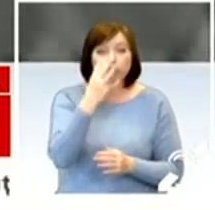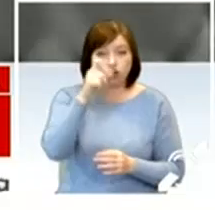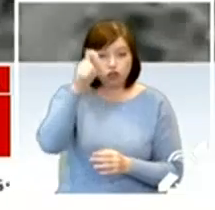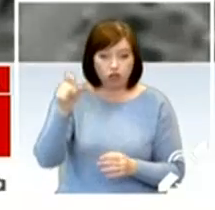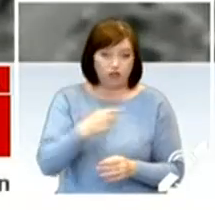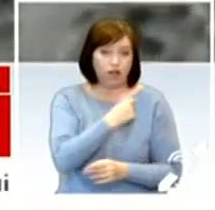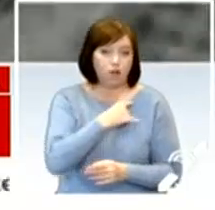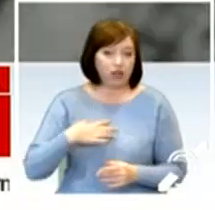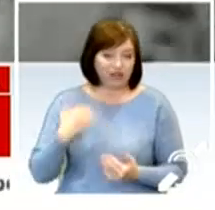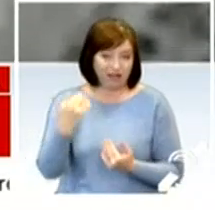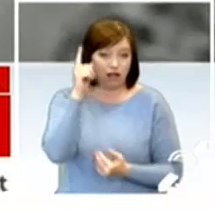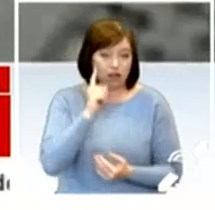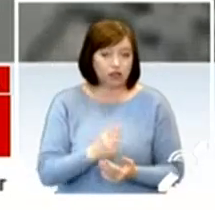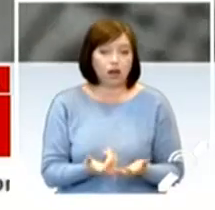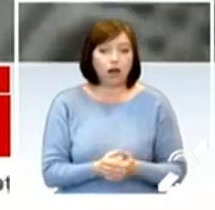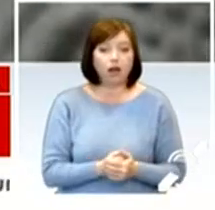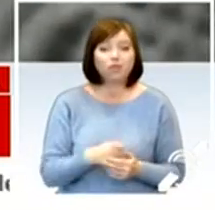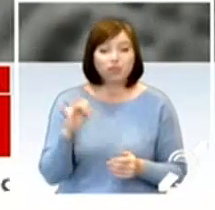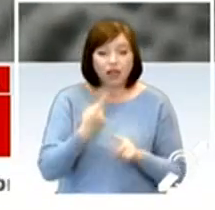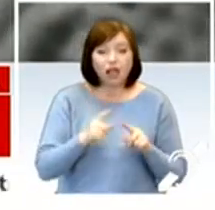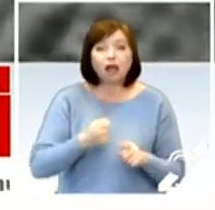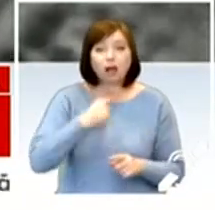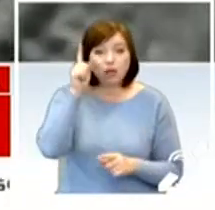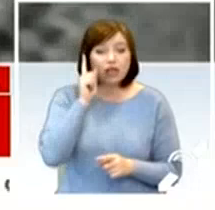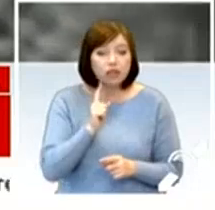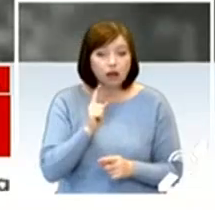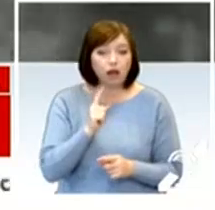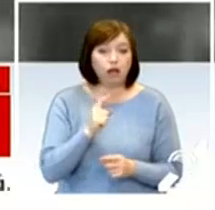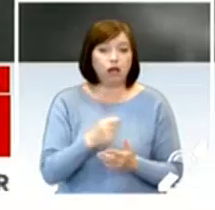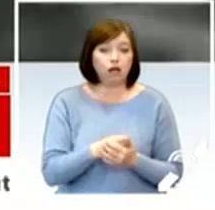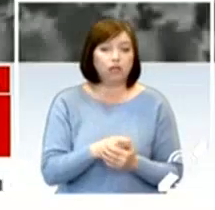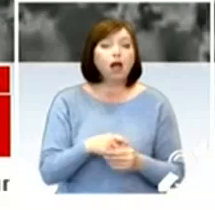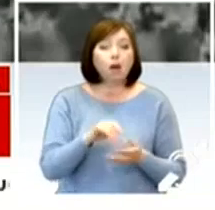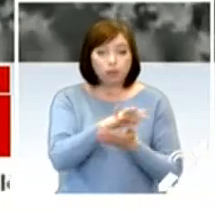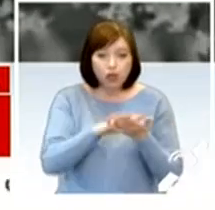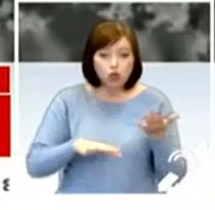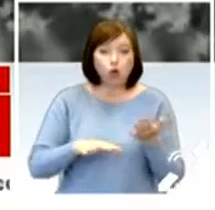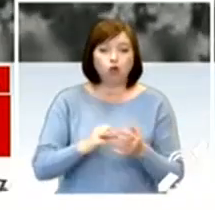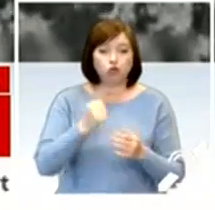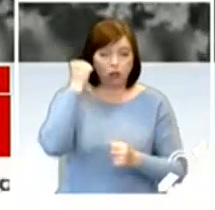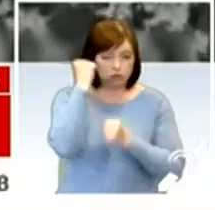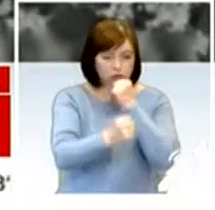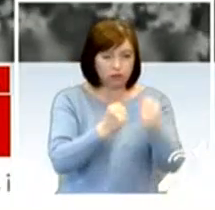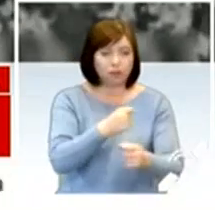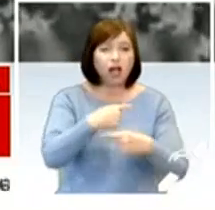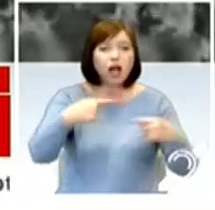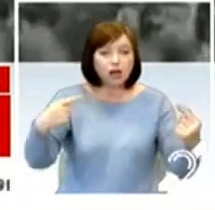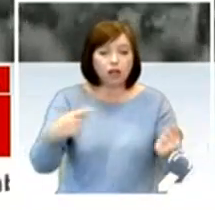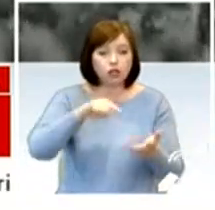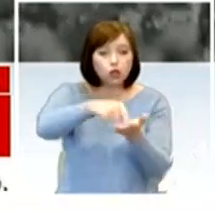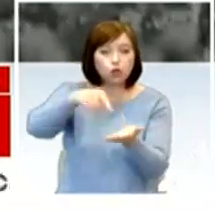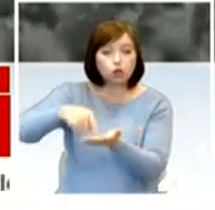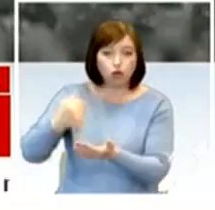fost răniți. Și IDF-ul, armata izraeliană, și IDF-ul a continuat să lovească diverse ținte